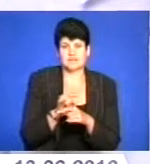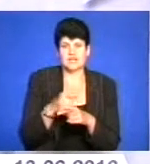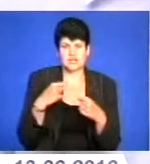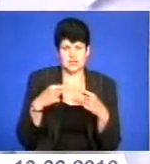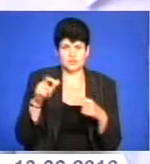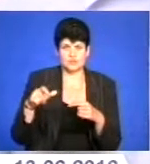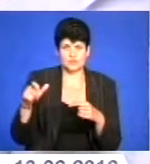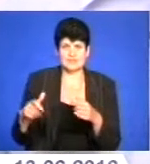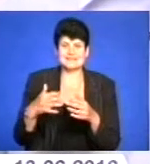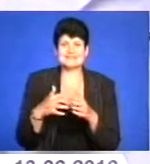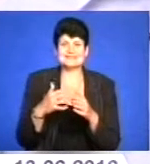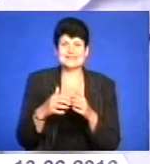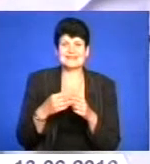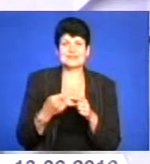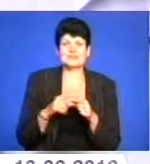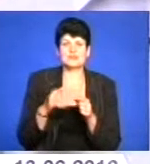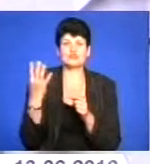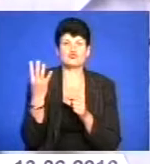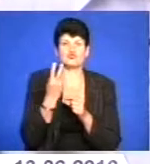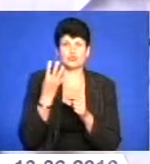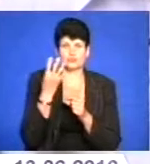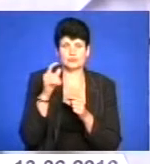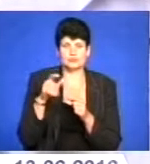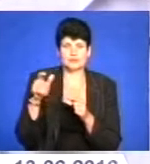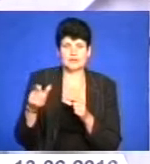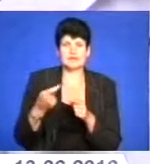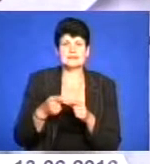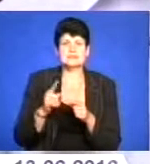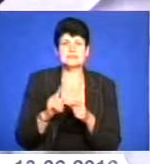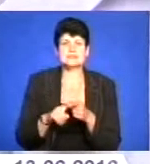встановлено 4 підозрюваних злочинної діяльності.